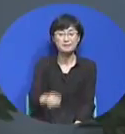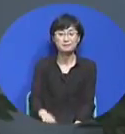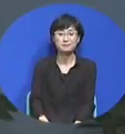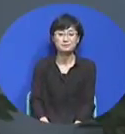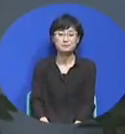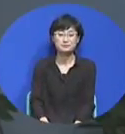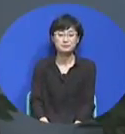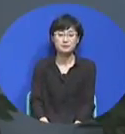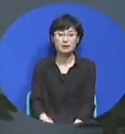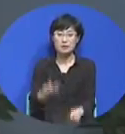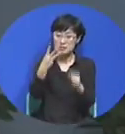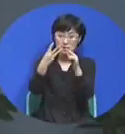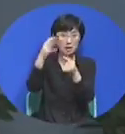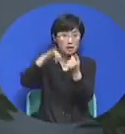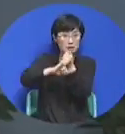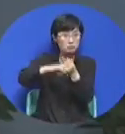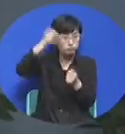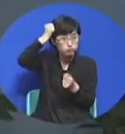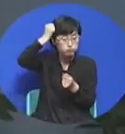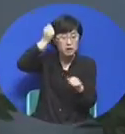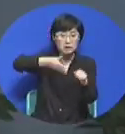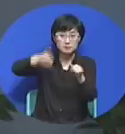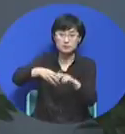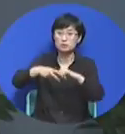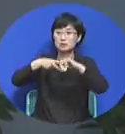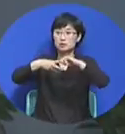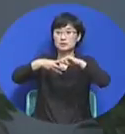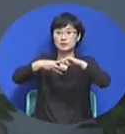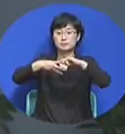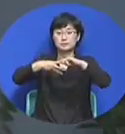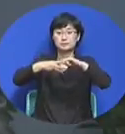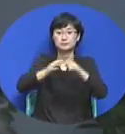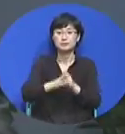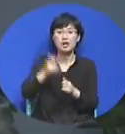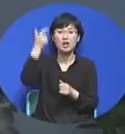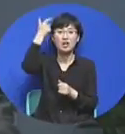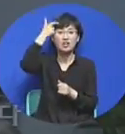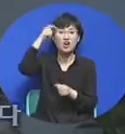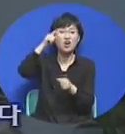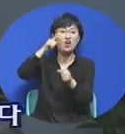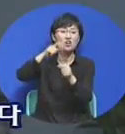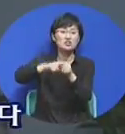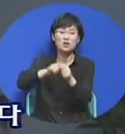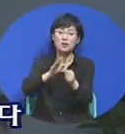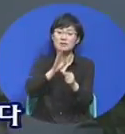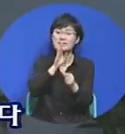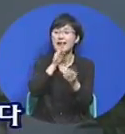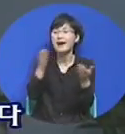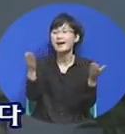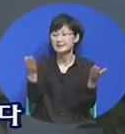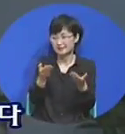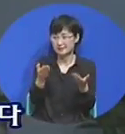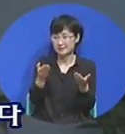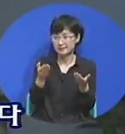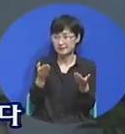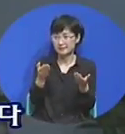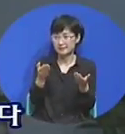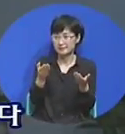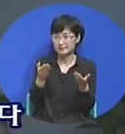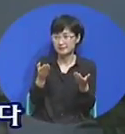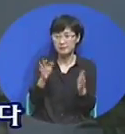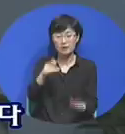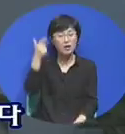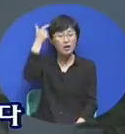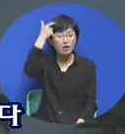three points. 꼭 기억해야 됩니다. And you must remember it. 첫째입니다. First. 영적 사실입니다. You must know the spiritual facts.